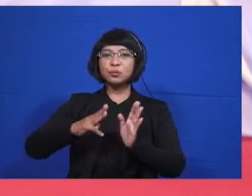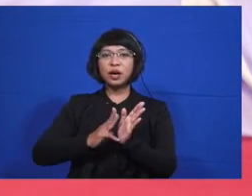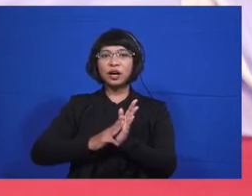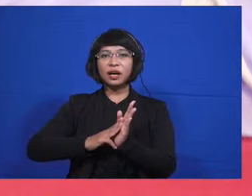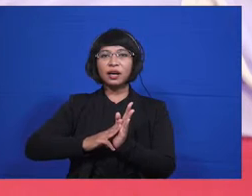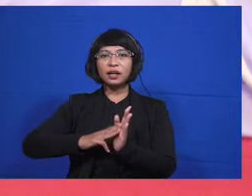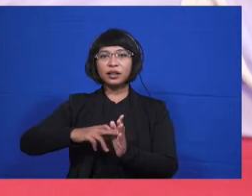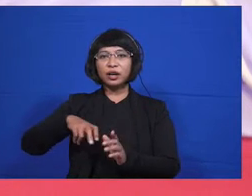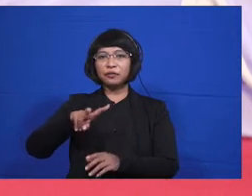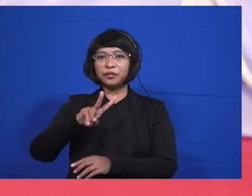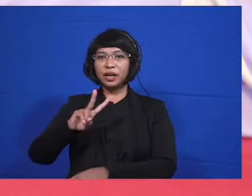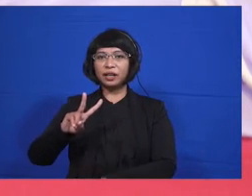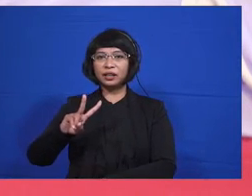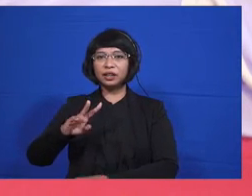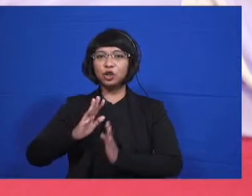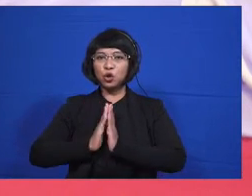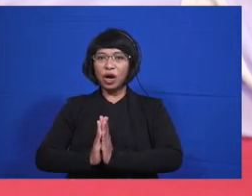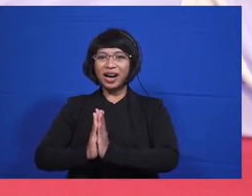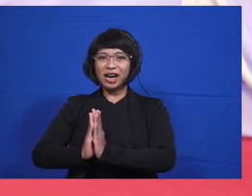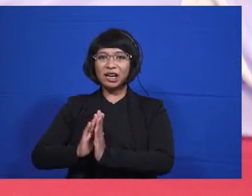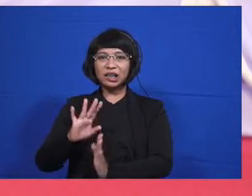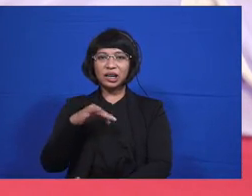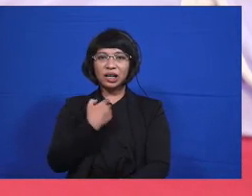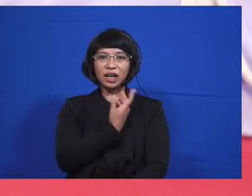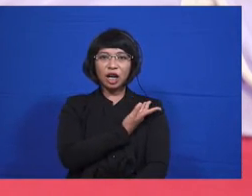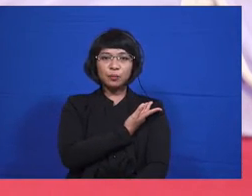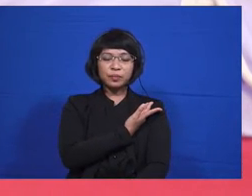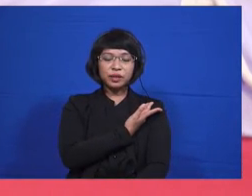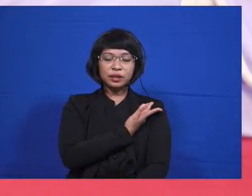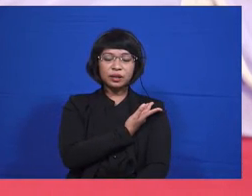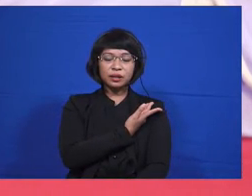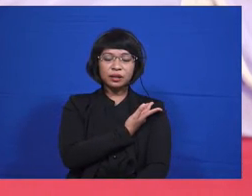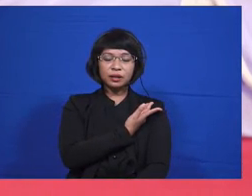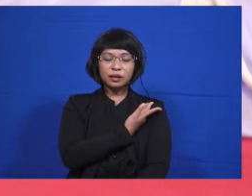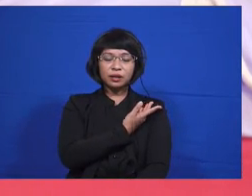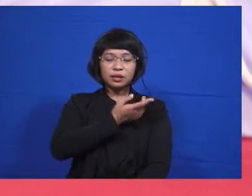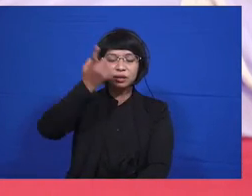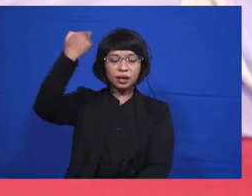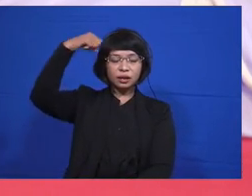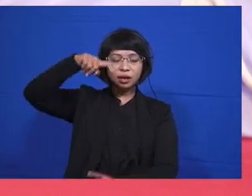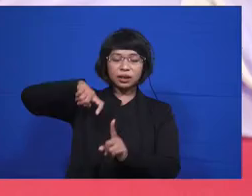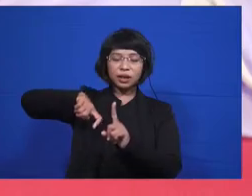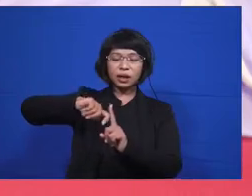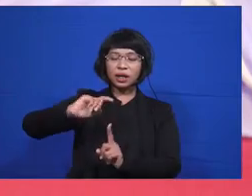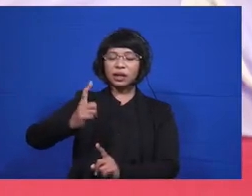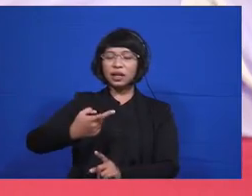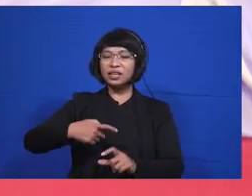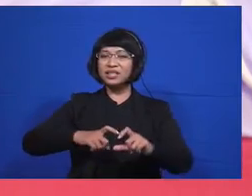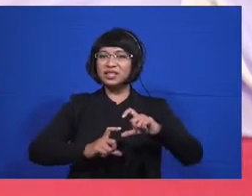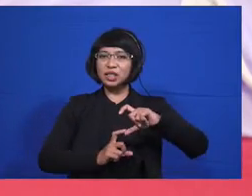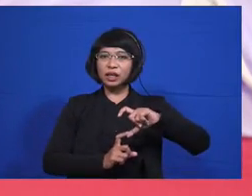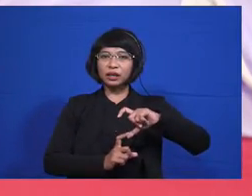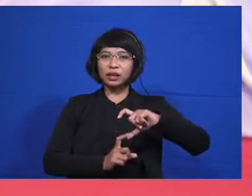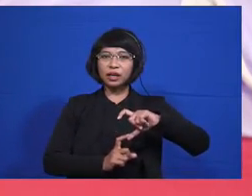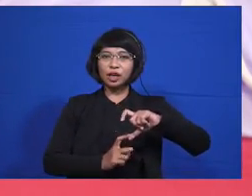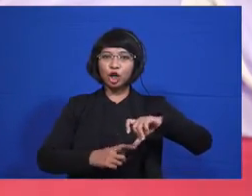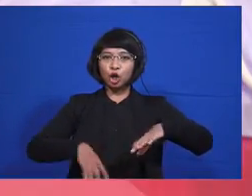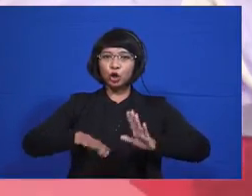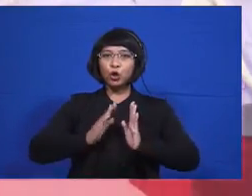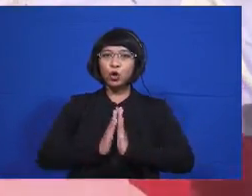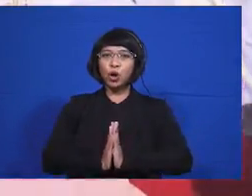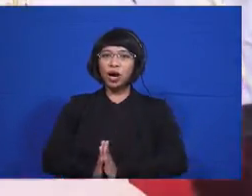Vianney, doakanlah kami. Santa Katarina dari Siena,